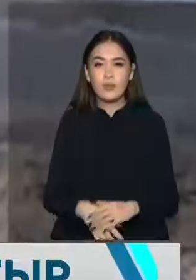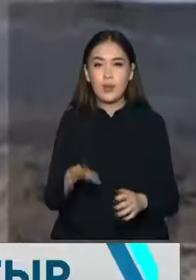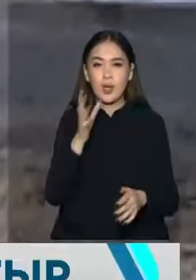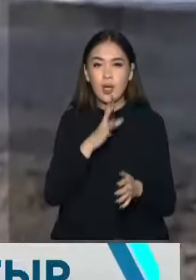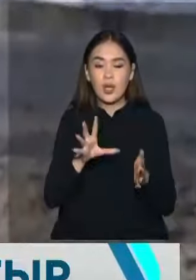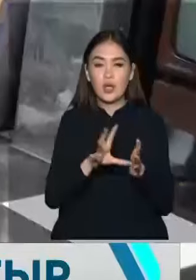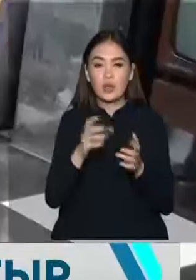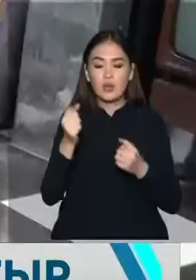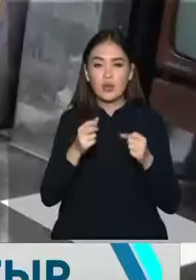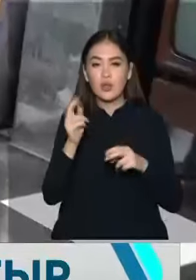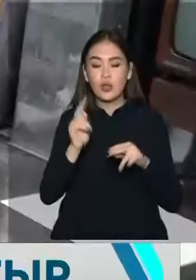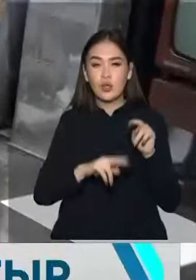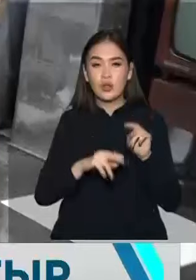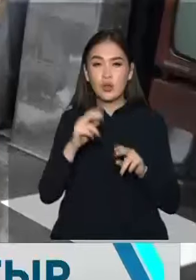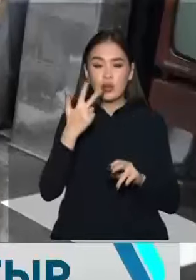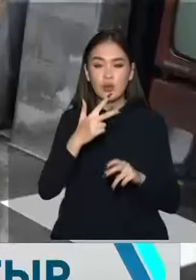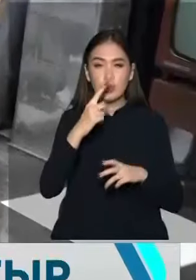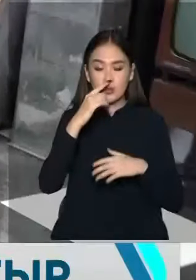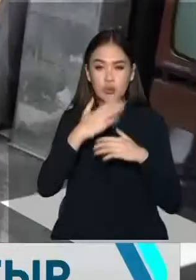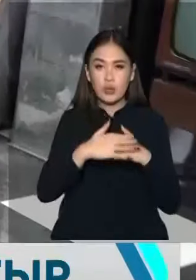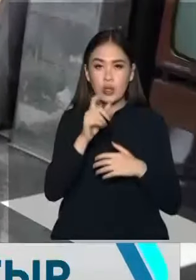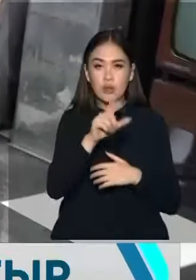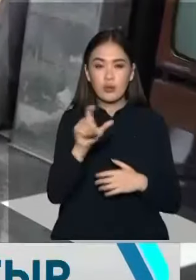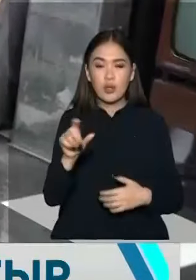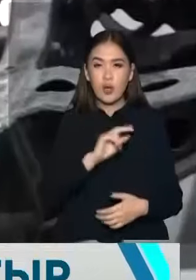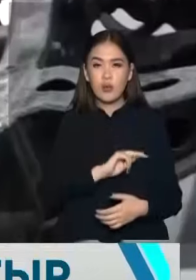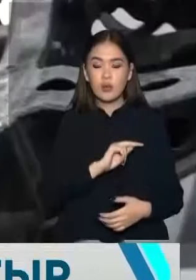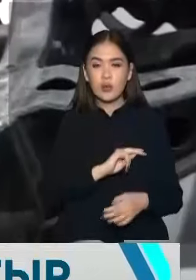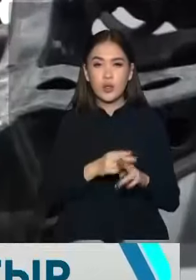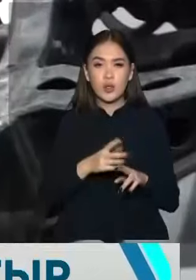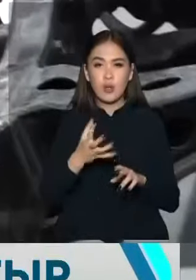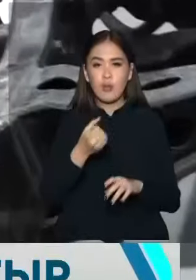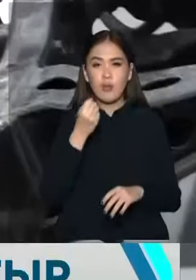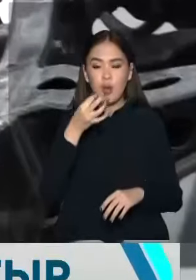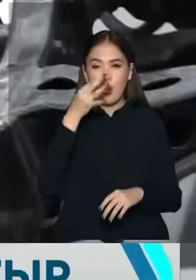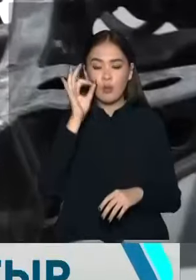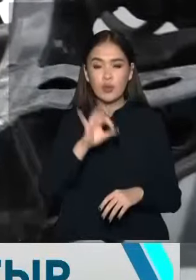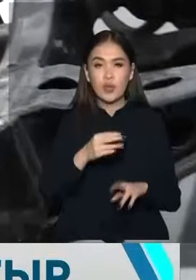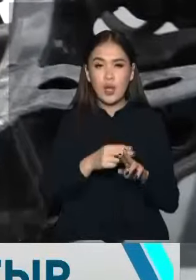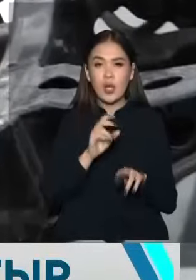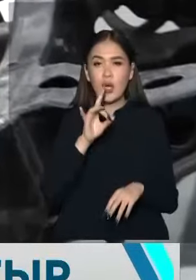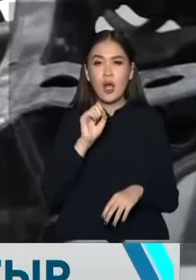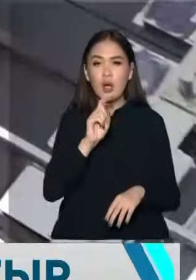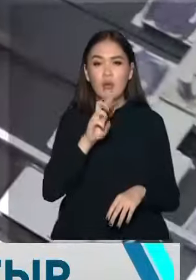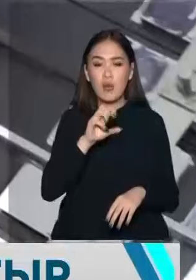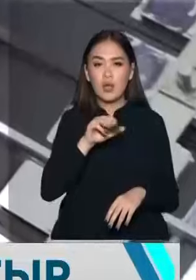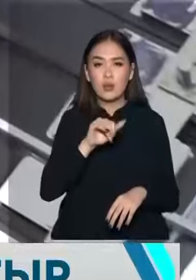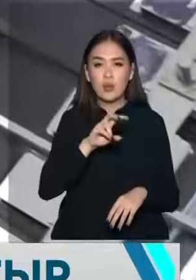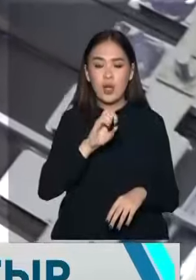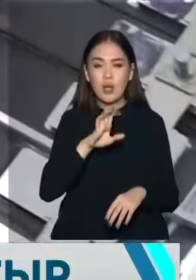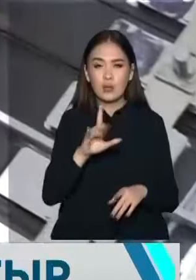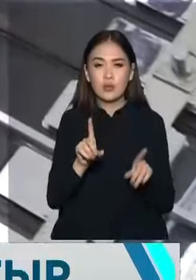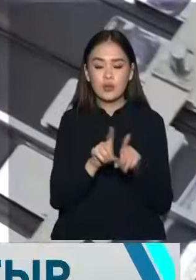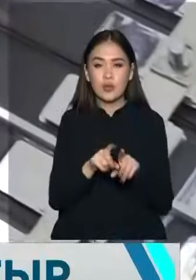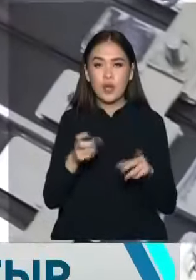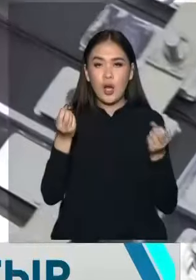Электромобиль құрастыру орталығында 30-ға жуық қызметкер жұмыс істейді. Бәрі өз ісінің шебері. Солардың бірі Ерлан Рахматуллаев. Ол көліктің қауіпсіздігі